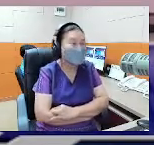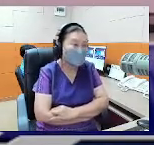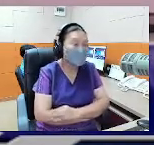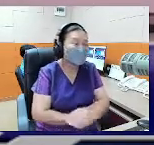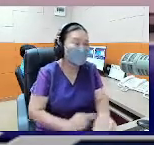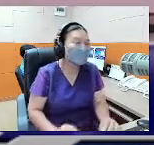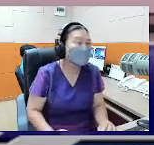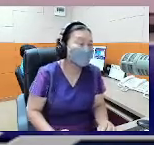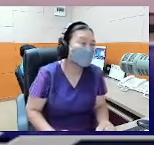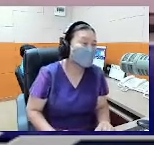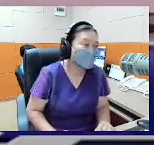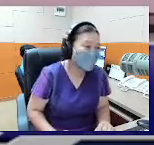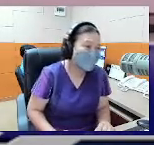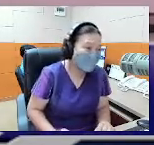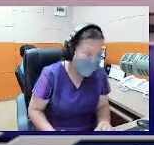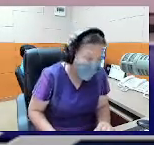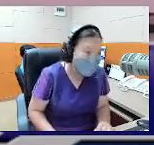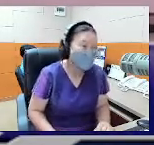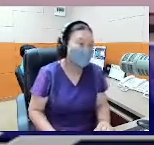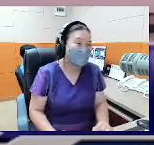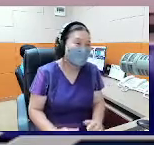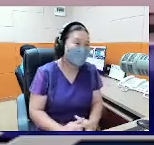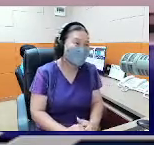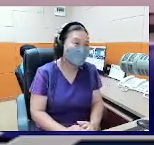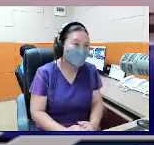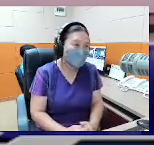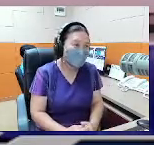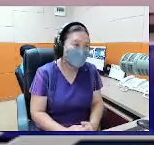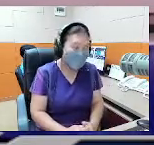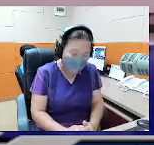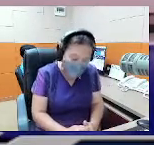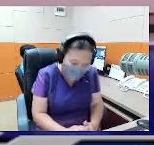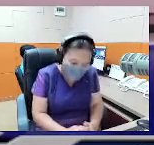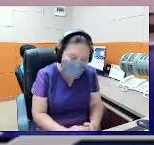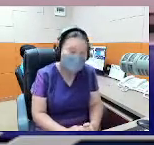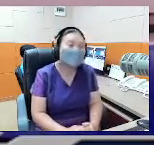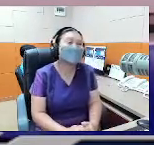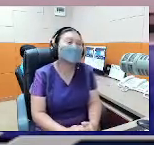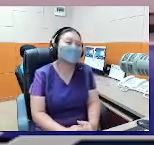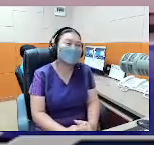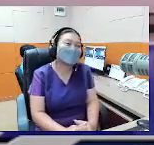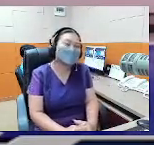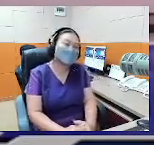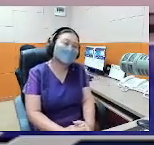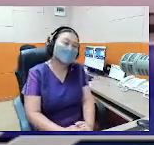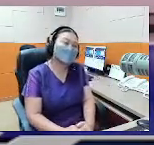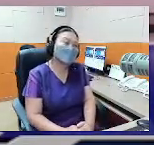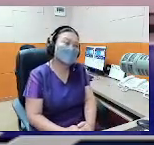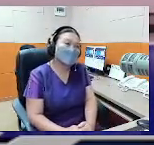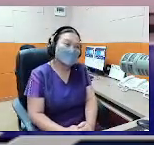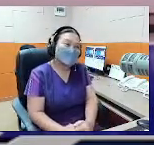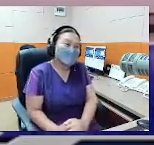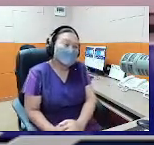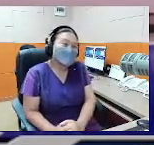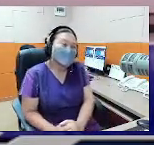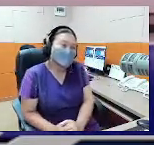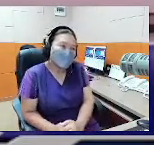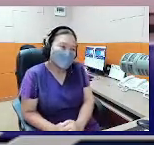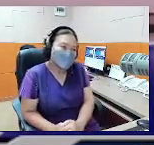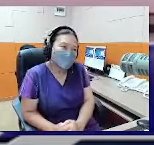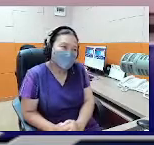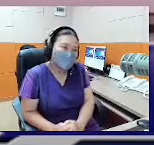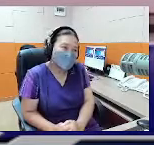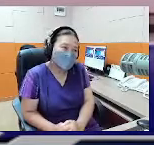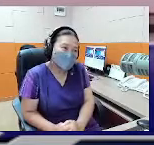นะคะฮารอมให้ดีว่าอนุญาตให้ทำอะไรนะคะแล้วก็ไม่อนุญาตให้ทำอะไรใช่ไหมคะเพราะ นั้นเนี่ยคือต้องแค่เข้